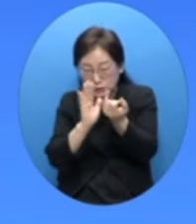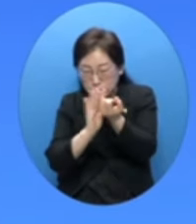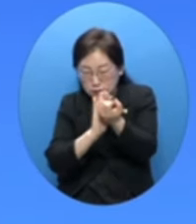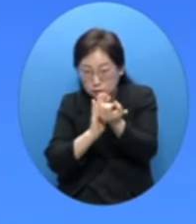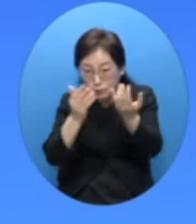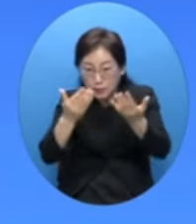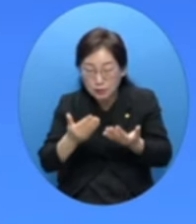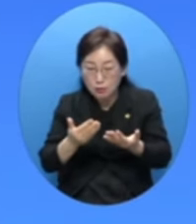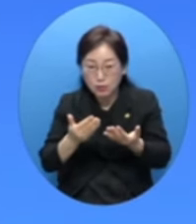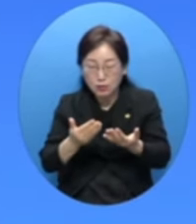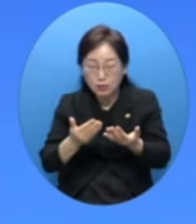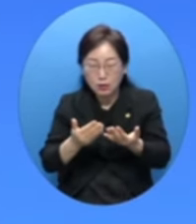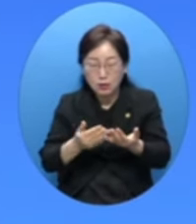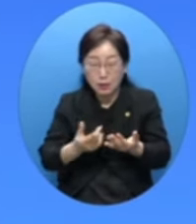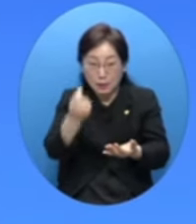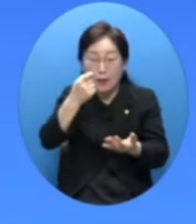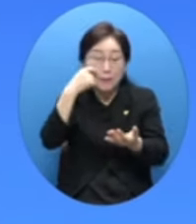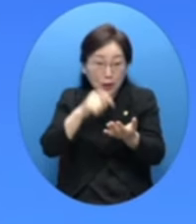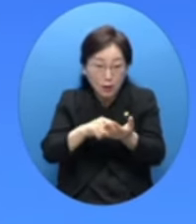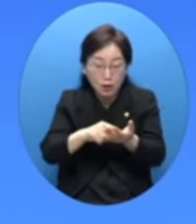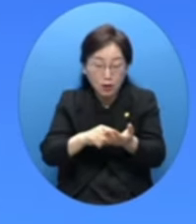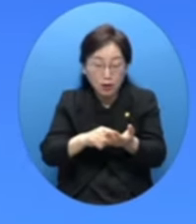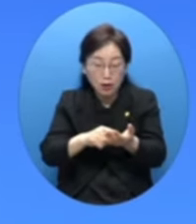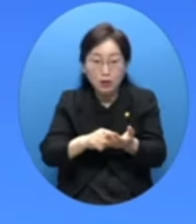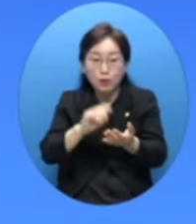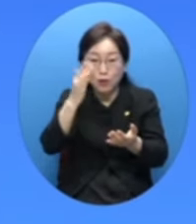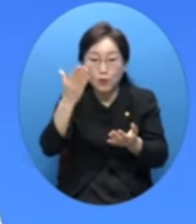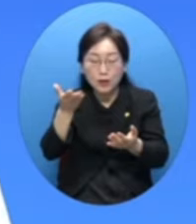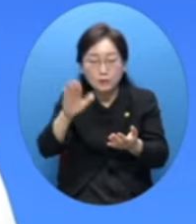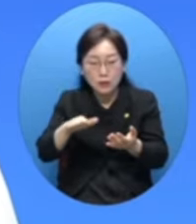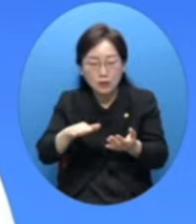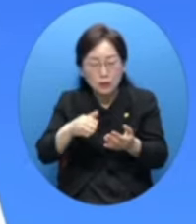있는데 늦게 발견하면 또 고치 못하면 눈이 멀게 되니까